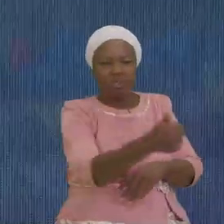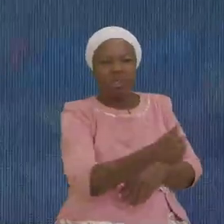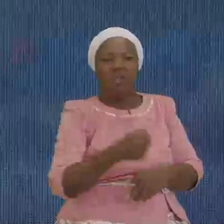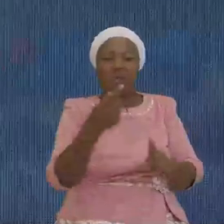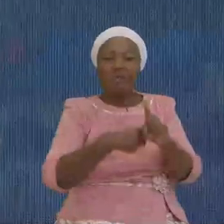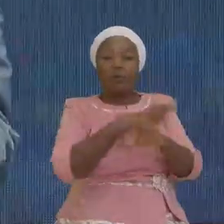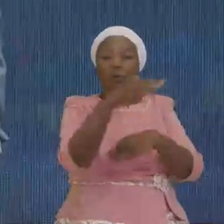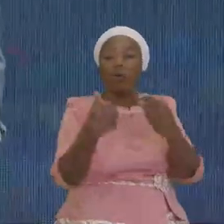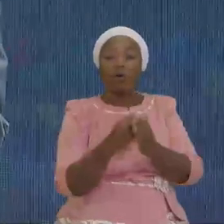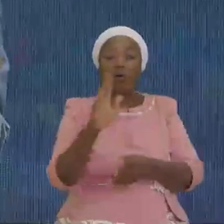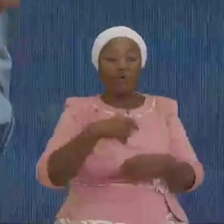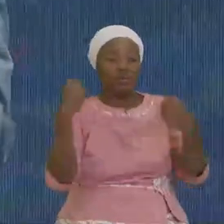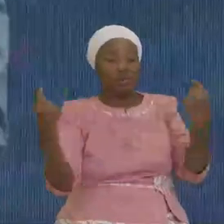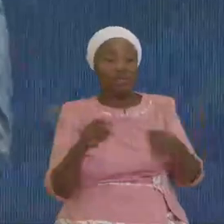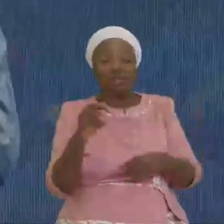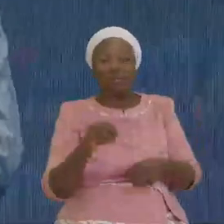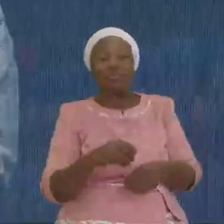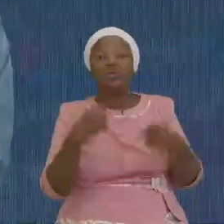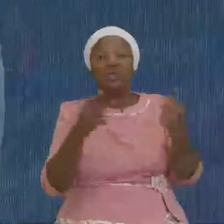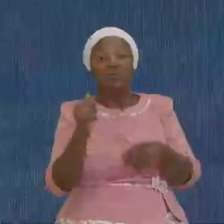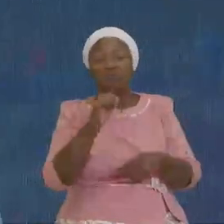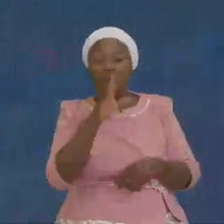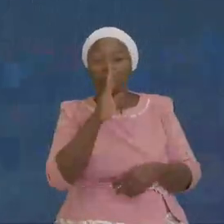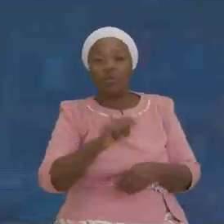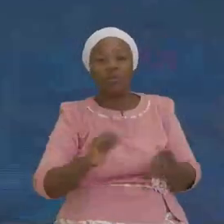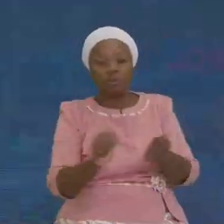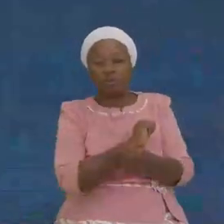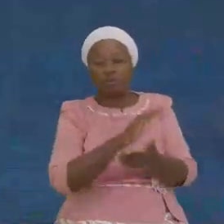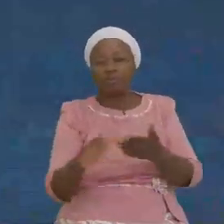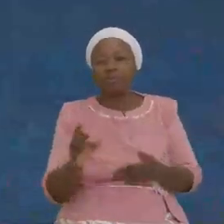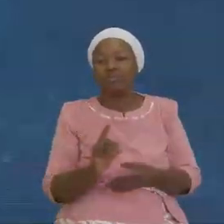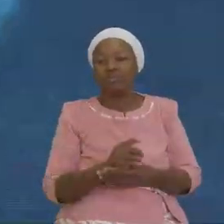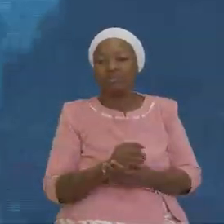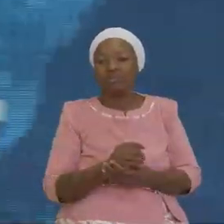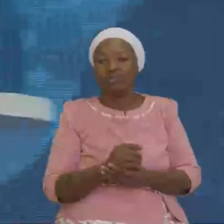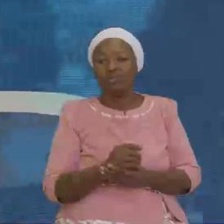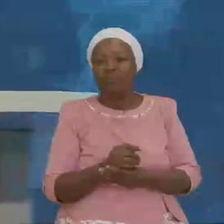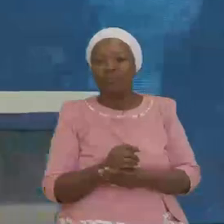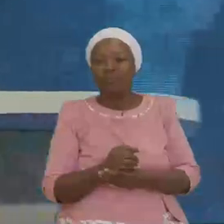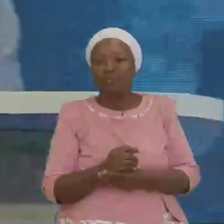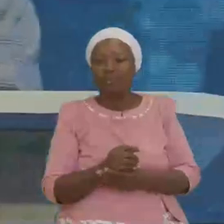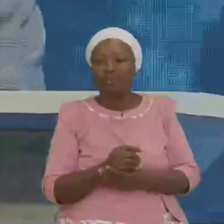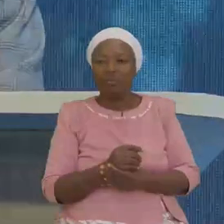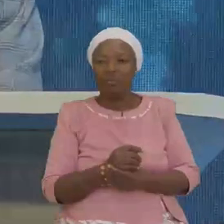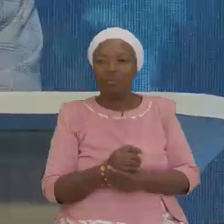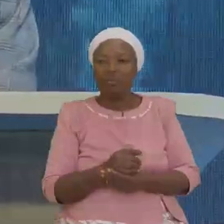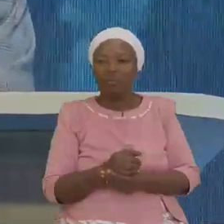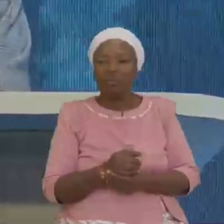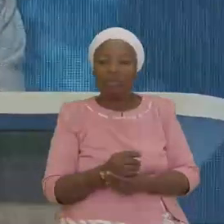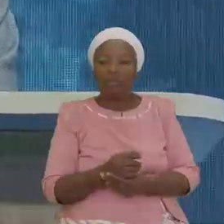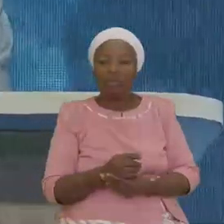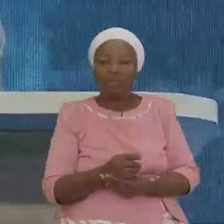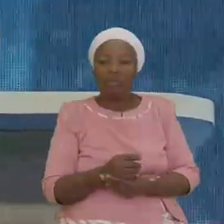revenez et détournez-vous de toutes vos transgressions, afin que l'iniquité